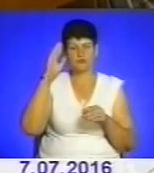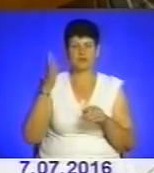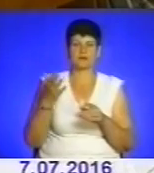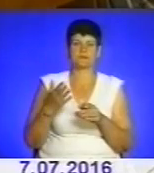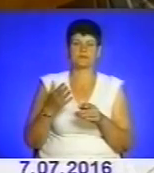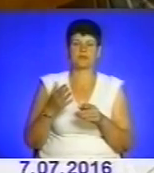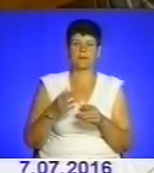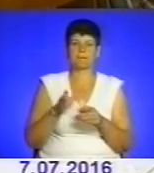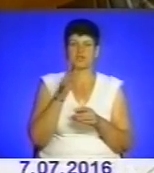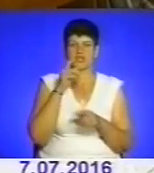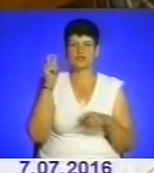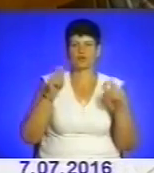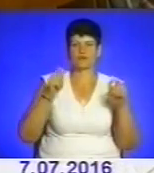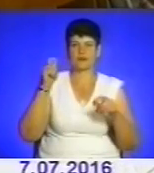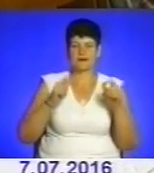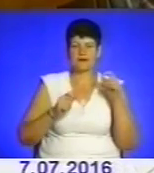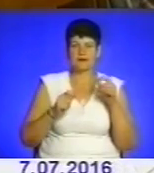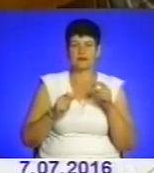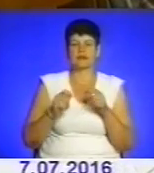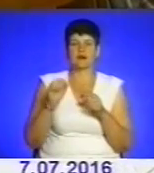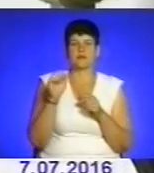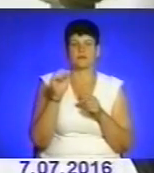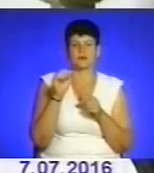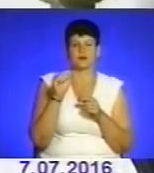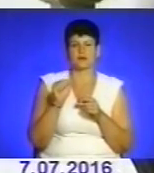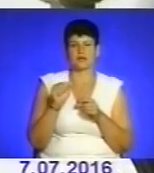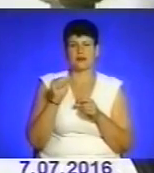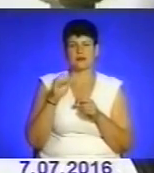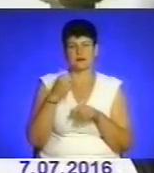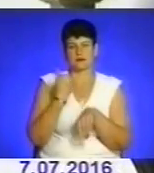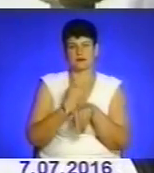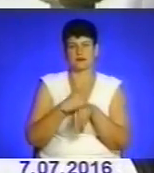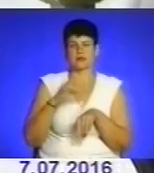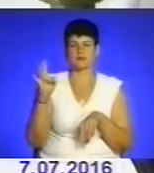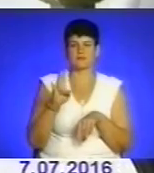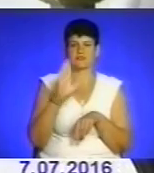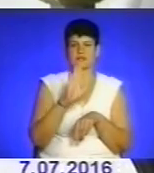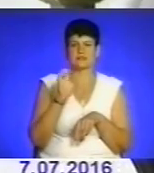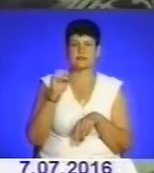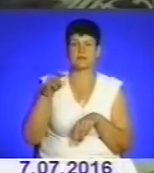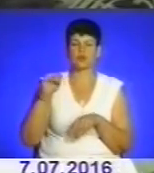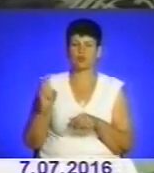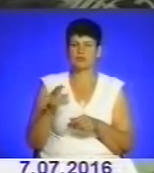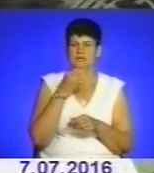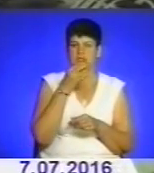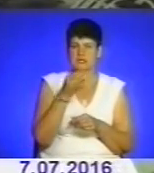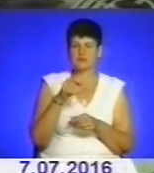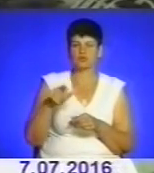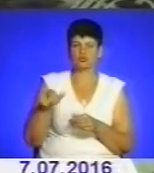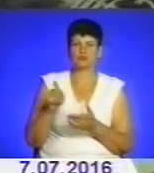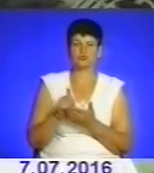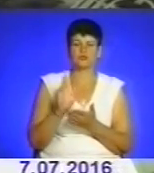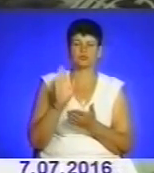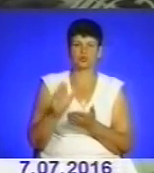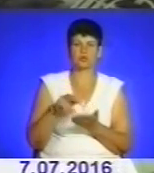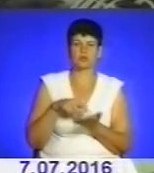час прес-конференції архієпископ і митрополит Тернопільсько-Зборівський Василій Семенюк зазначив, прощани повинні бути на